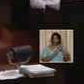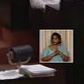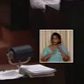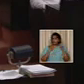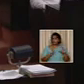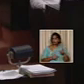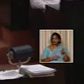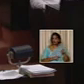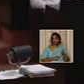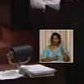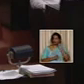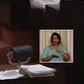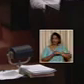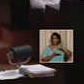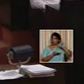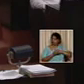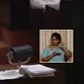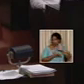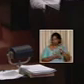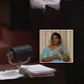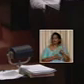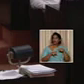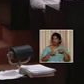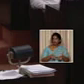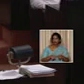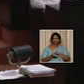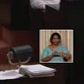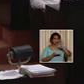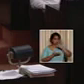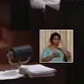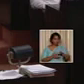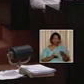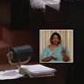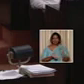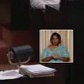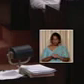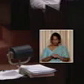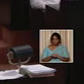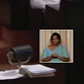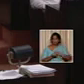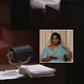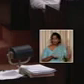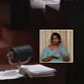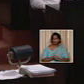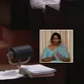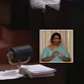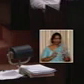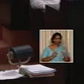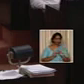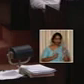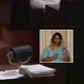පිරිසක් විදේශගතවන බවත් දැනට විදේශගතව සිටින අය නැවත පැමිණීම ප්‍රතික්ෂේප කරන